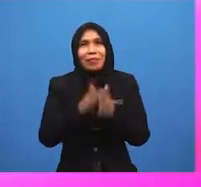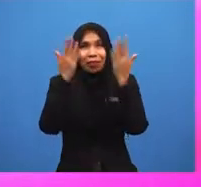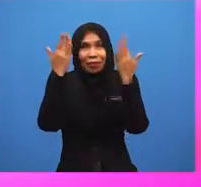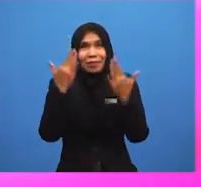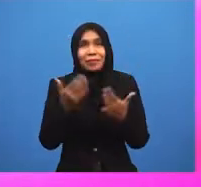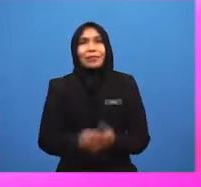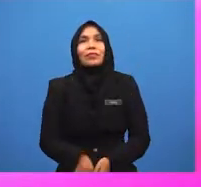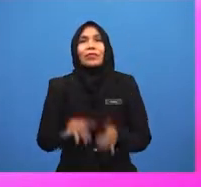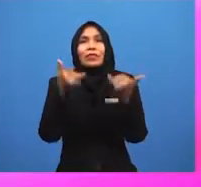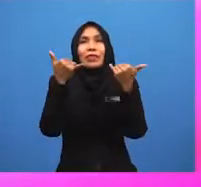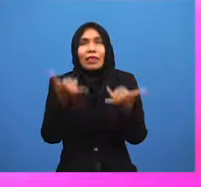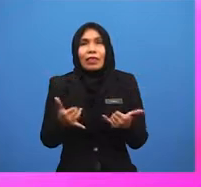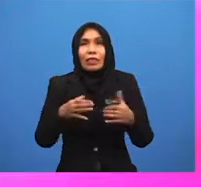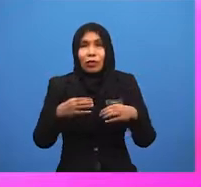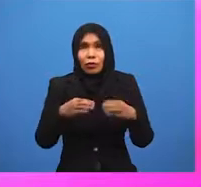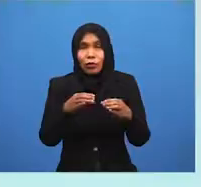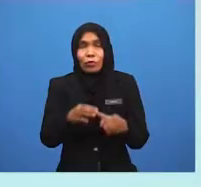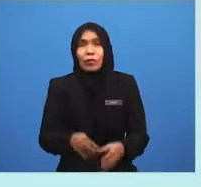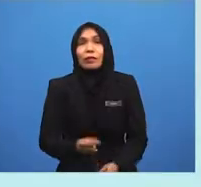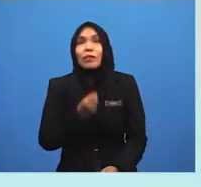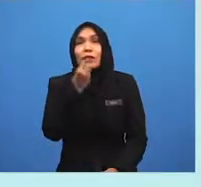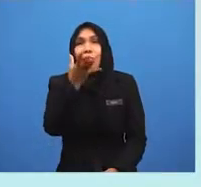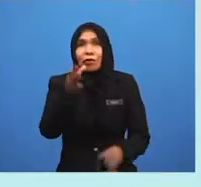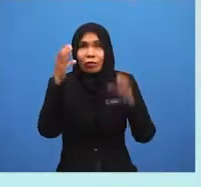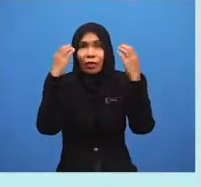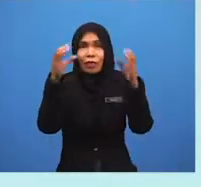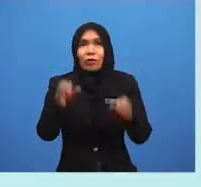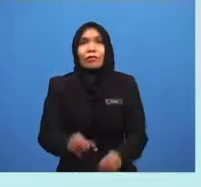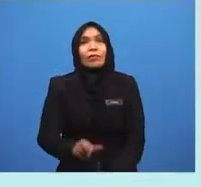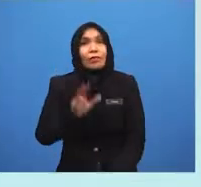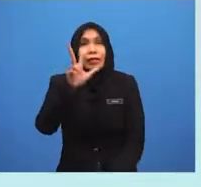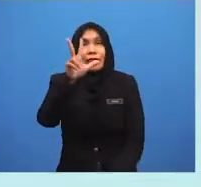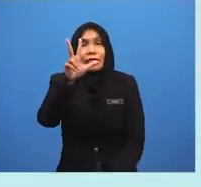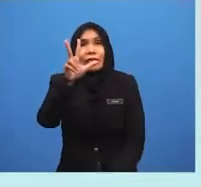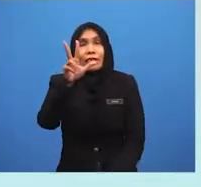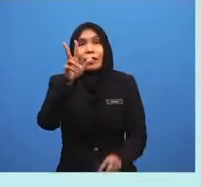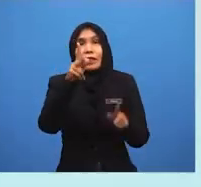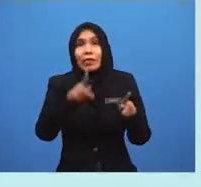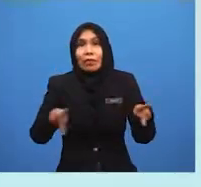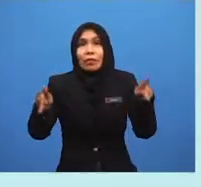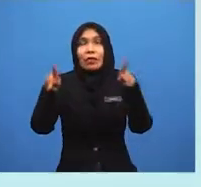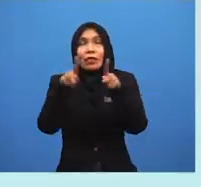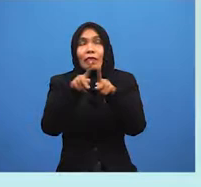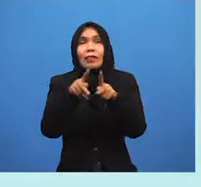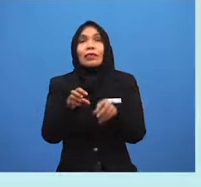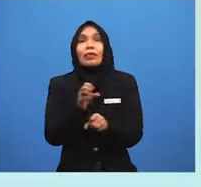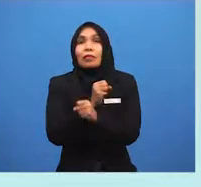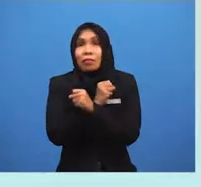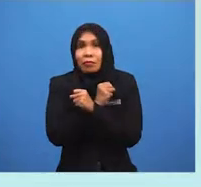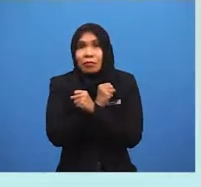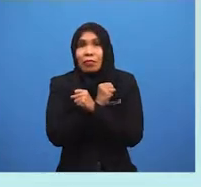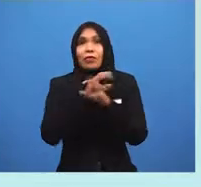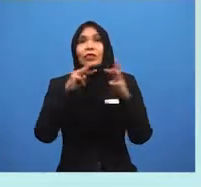Sekarang, cuba memberitahu cikgu tiga kepentingan menyayangi masyarakat